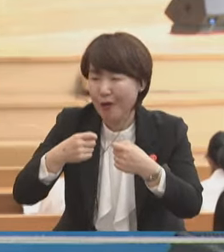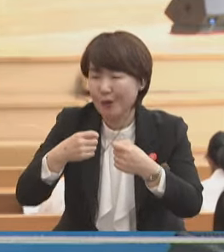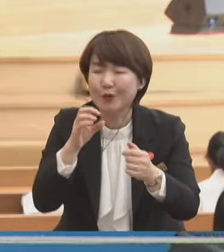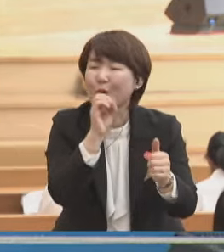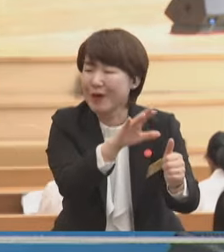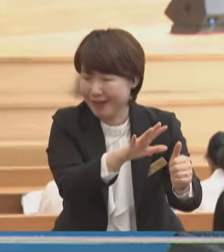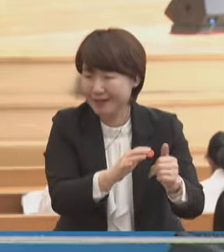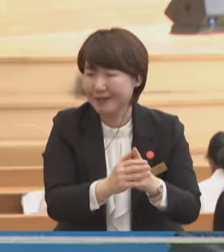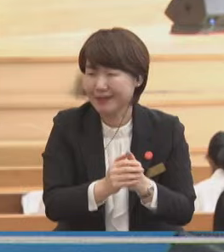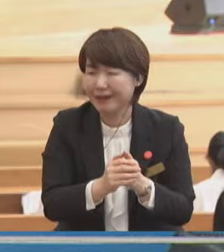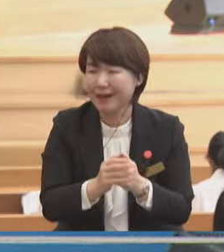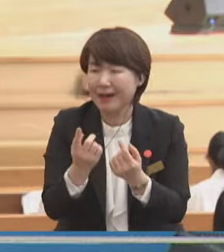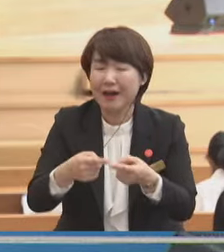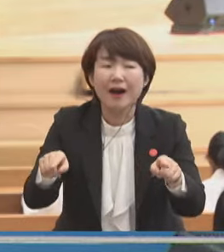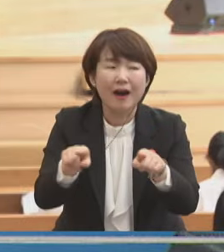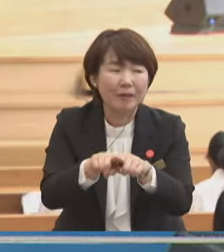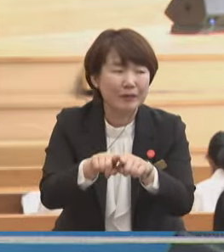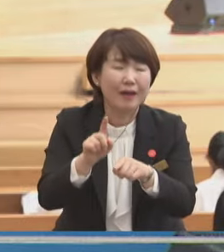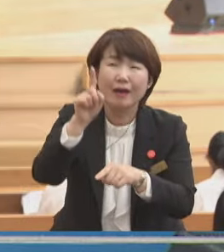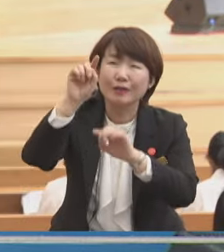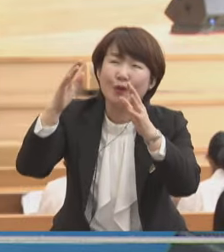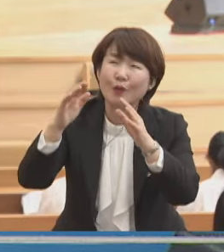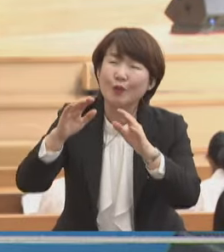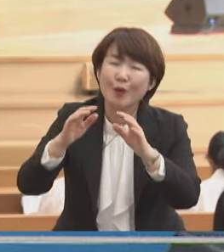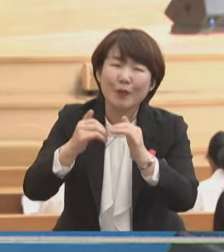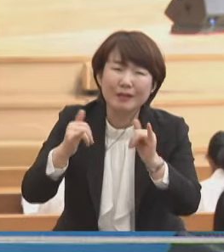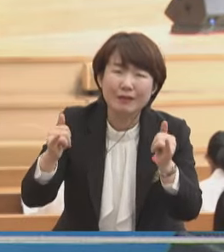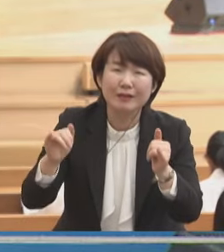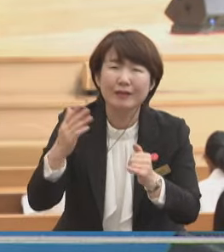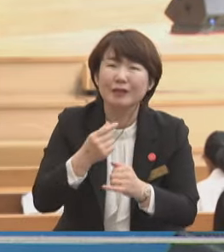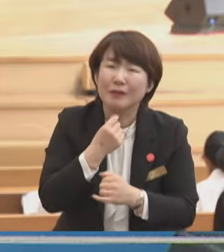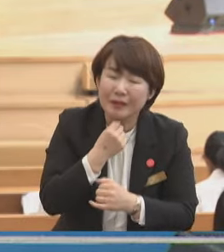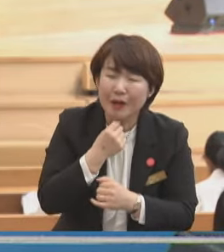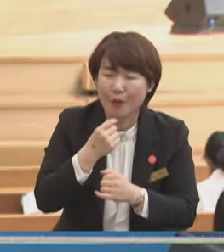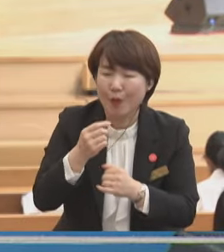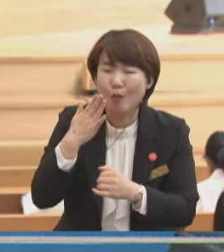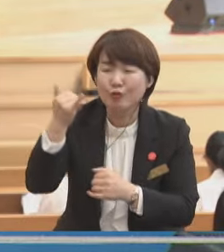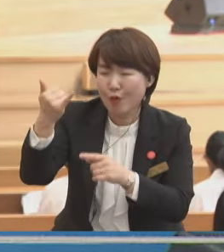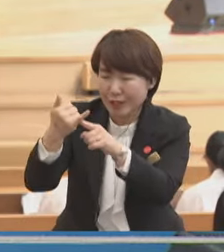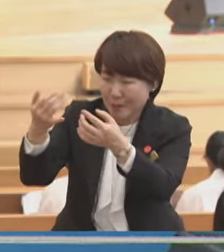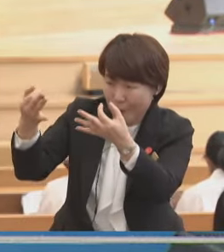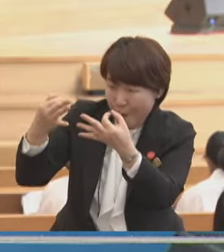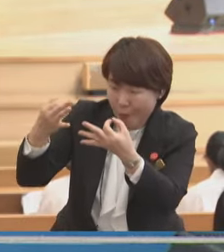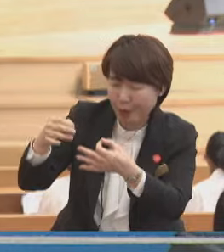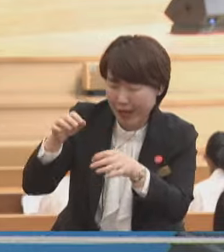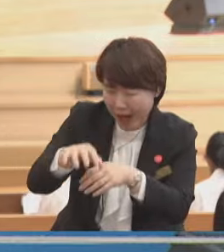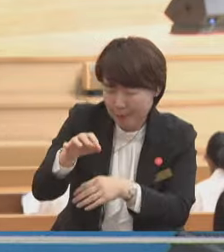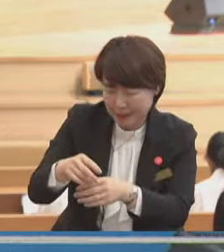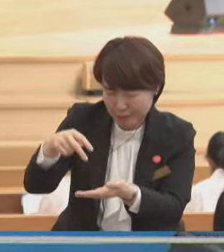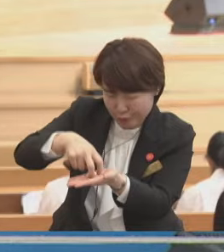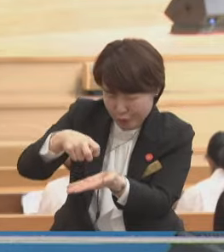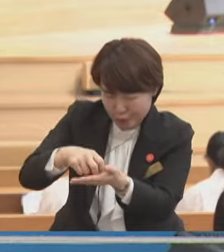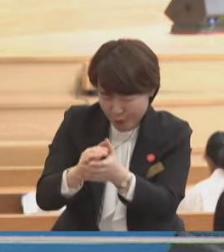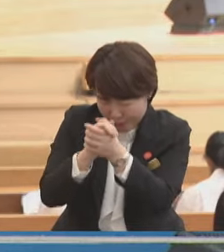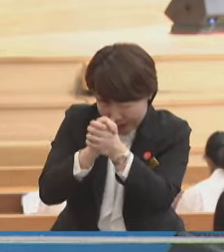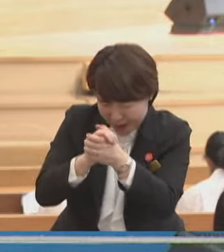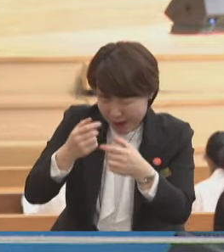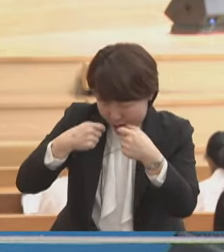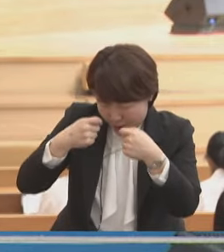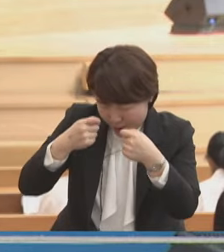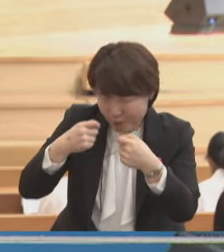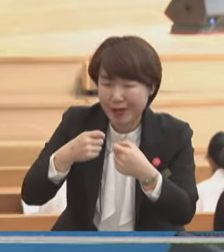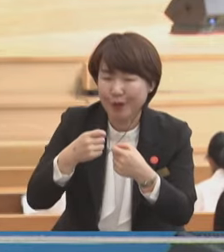함께 천국 백성이 되면 좋겠다고 부모님 앞에서 울라고 제가 얘기를 해요